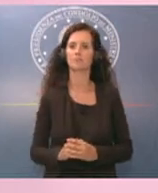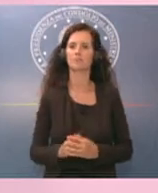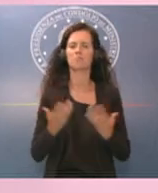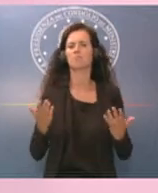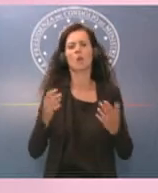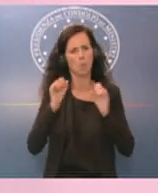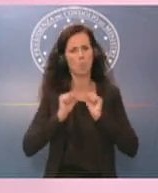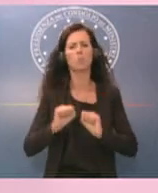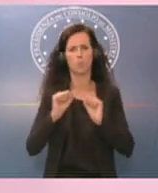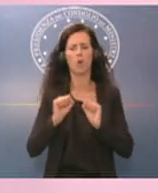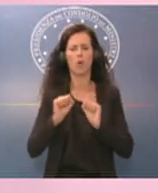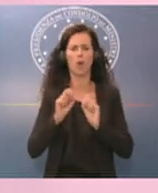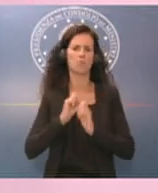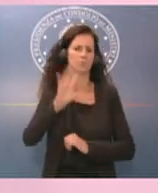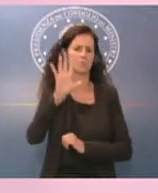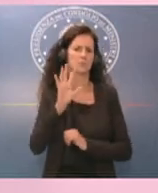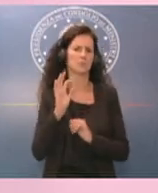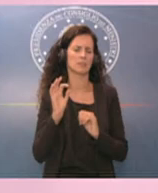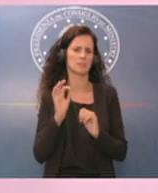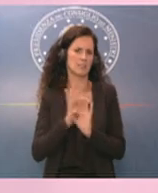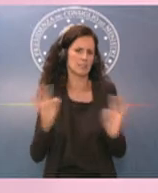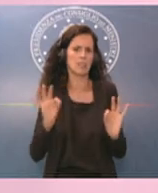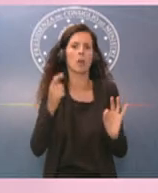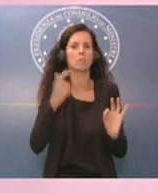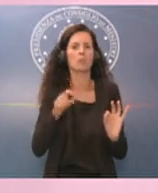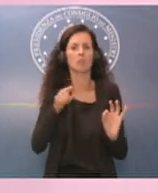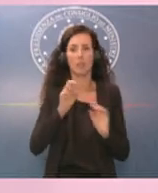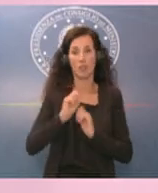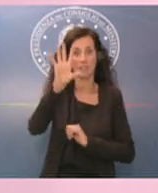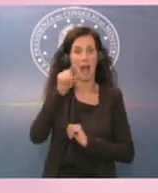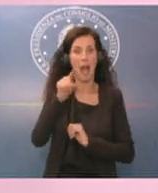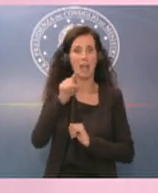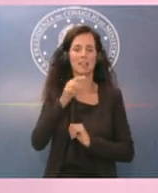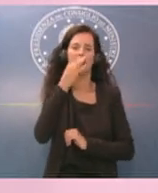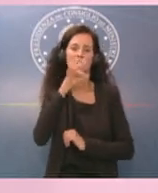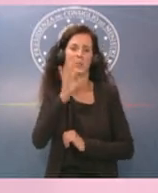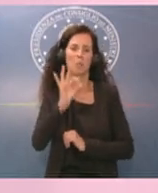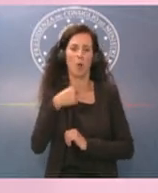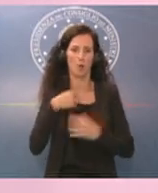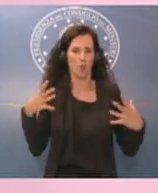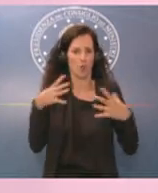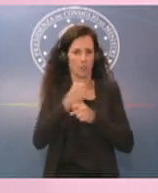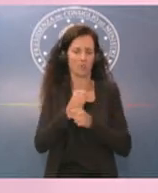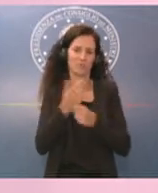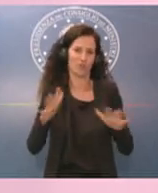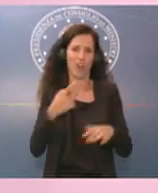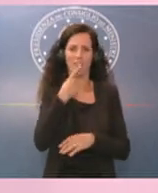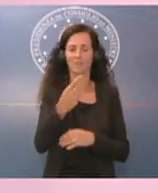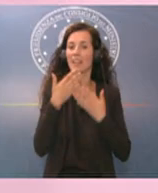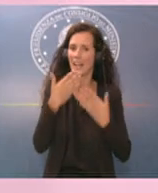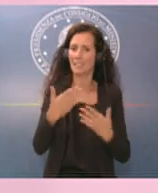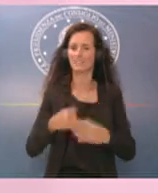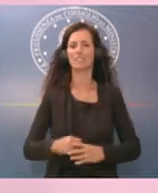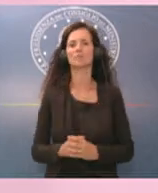Ma possiamo fare a meno, visto che le slide comunque sintetizzavano quello che ho già detto. Grazie.